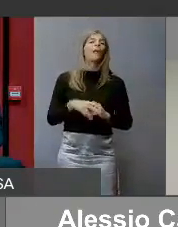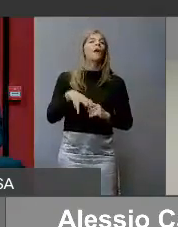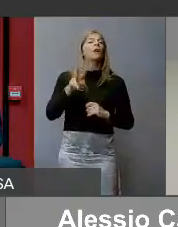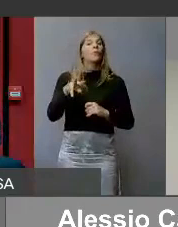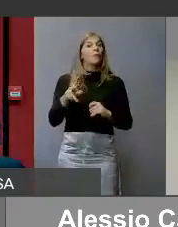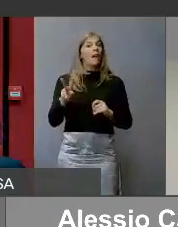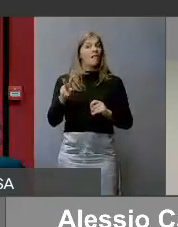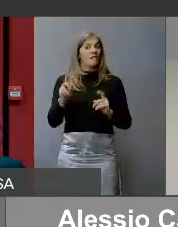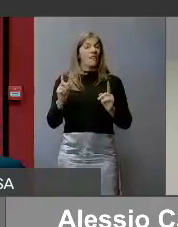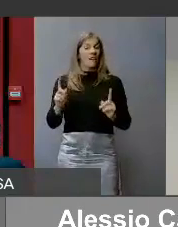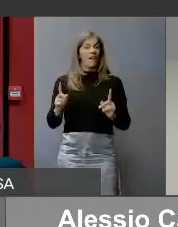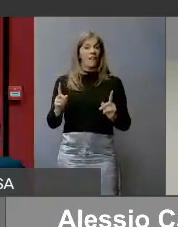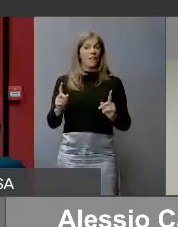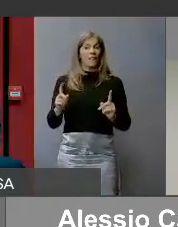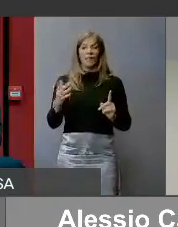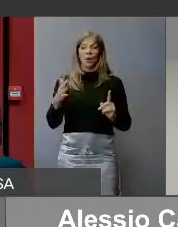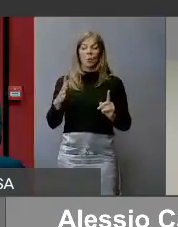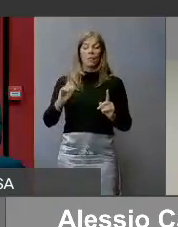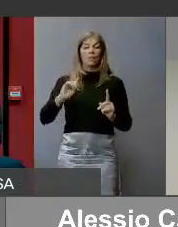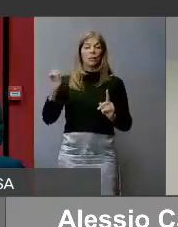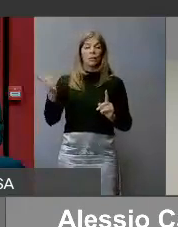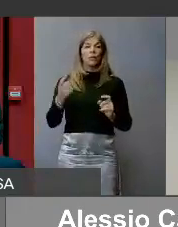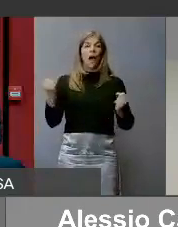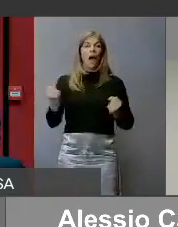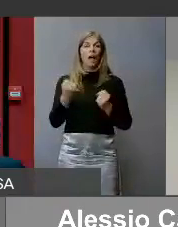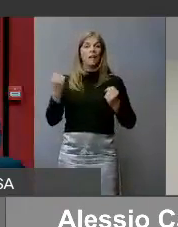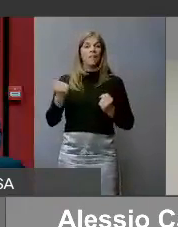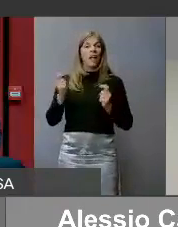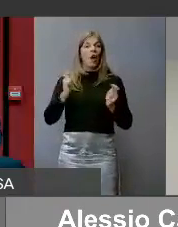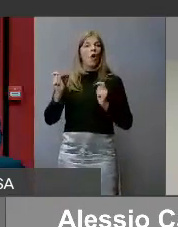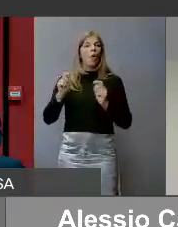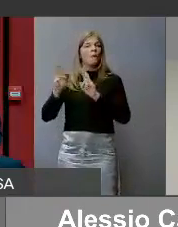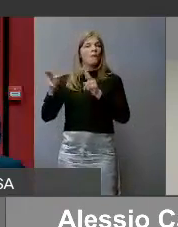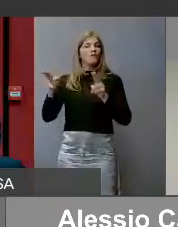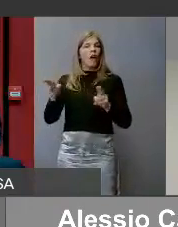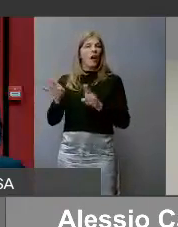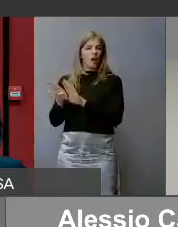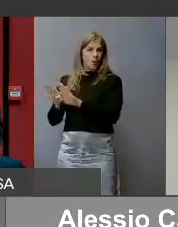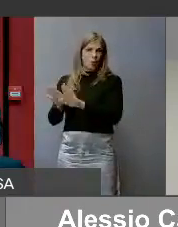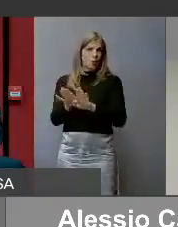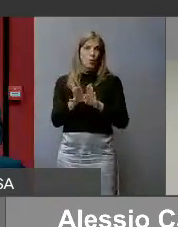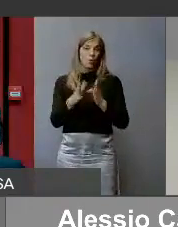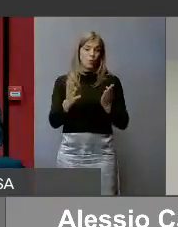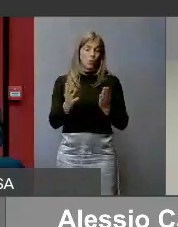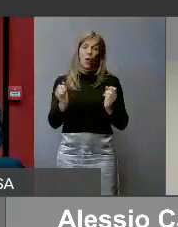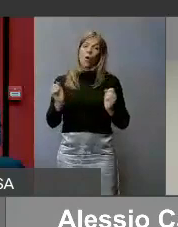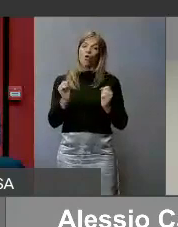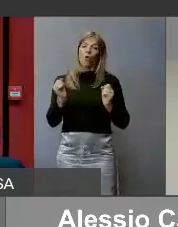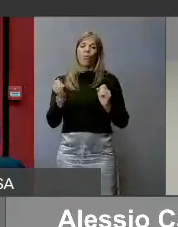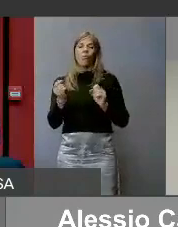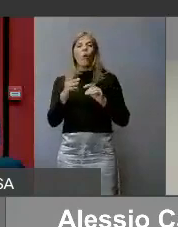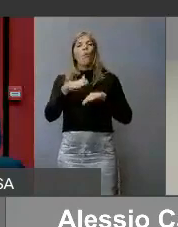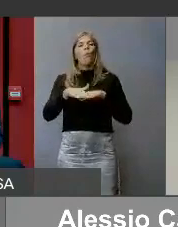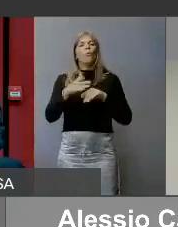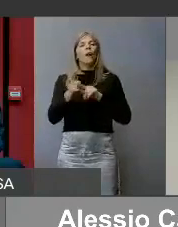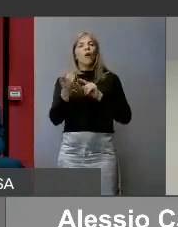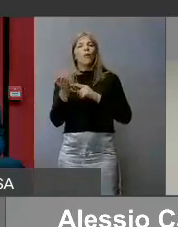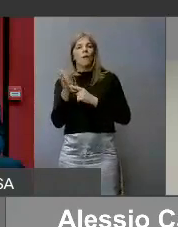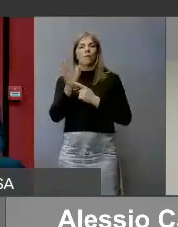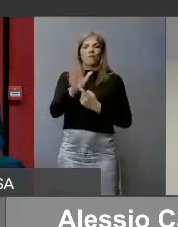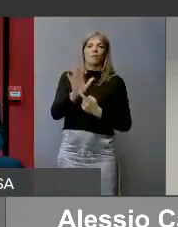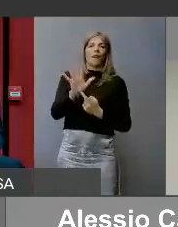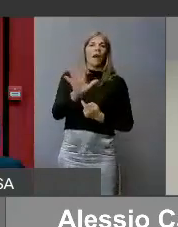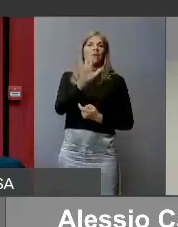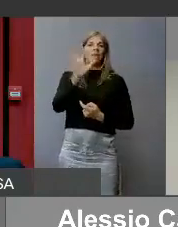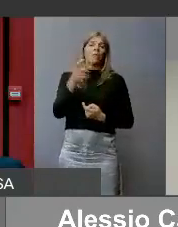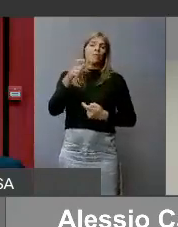di quasi tutte le attività commerciali e questo è un anno che non può essere presa di riferimento perché in tutta italia la chiusura